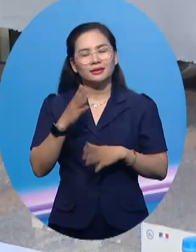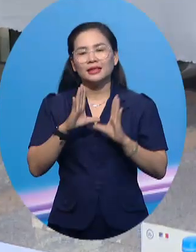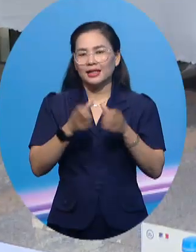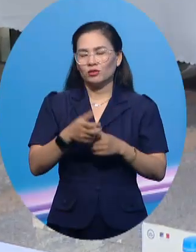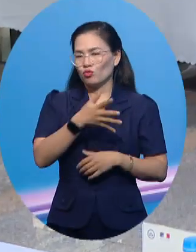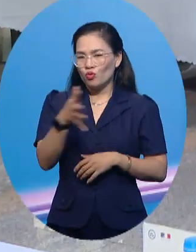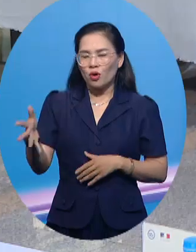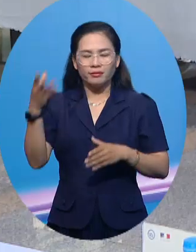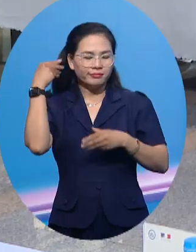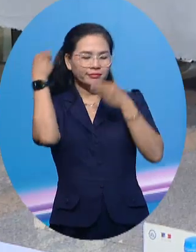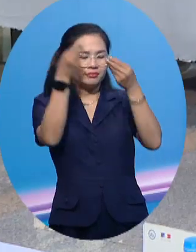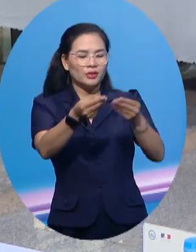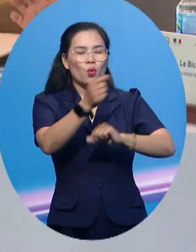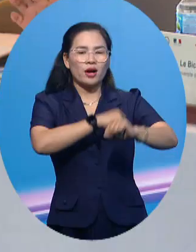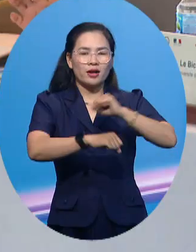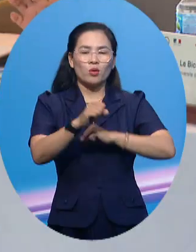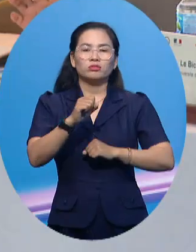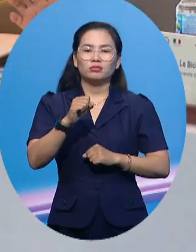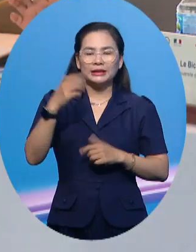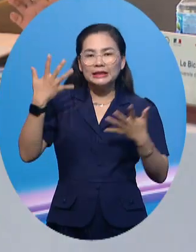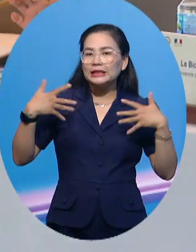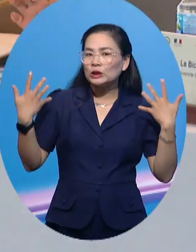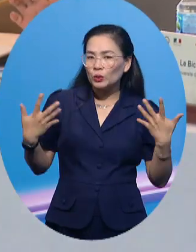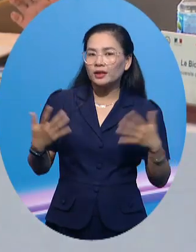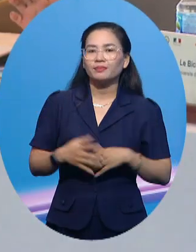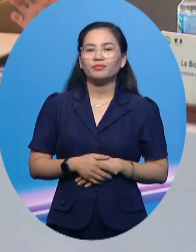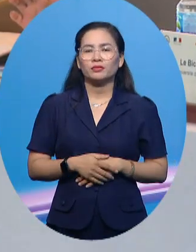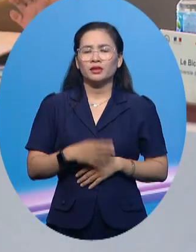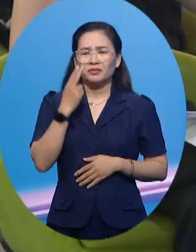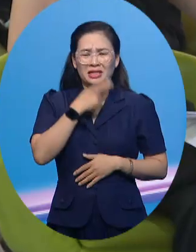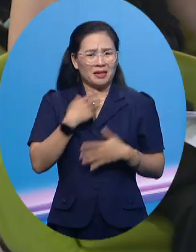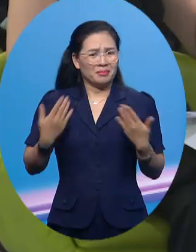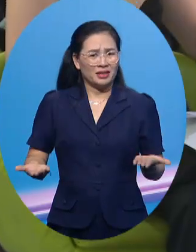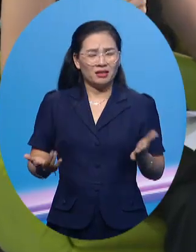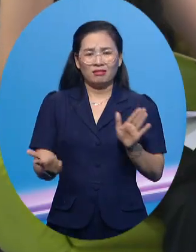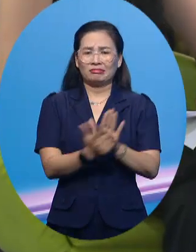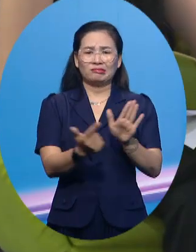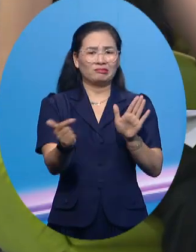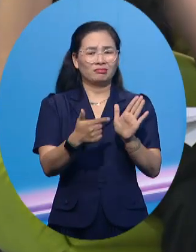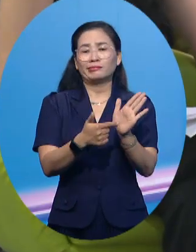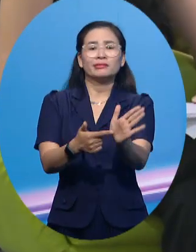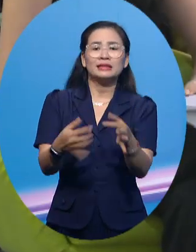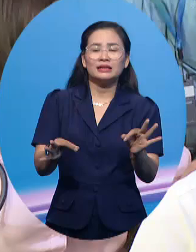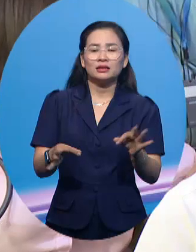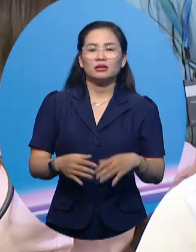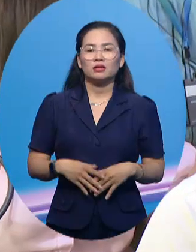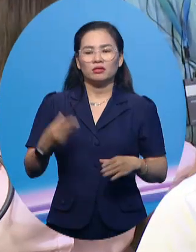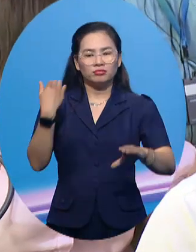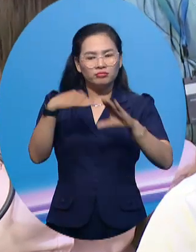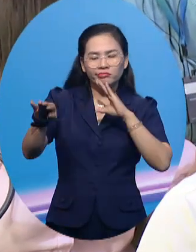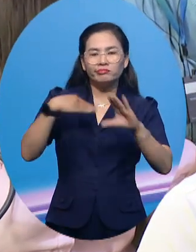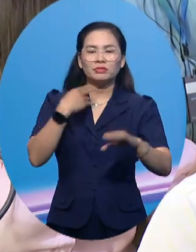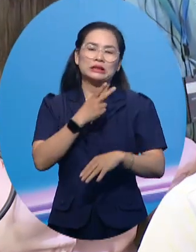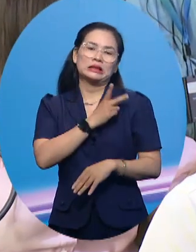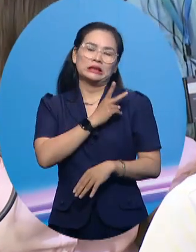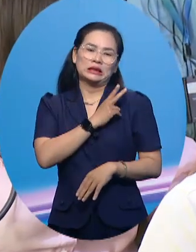sản được trao gửi cho các hoạt động thiện nguyện. Ở Việt Nam hiện nay, thực tế đời sống pháp lý dân sự đã chứng minh rằng có nhiều giao dịch dân sự xuất